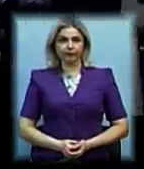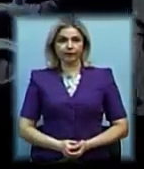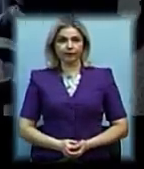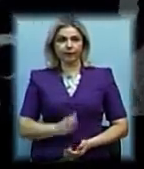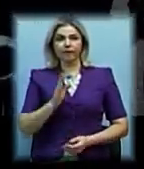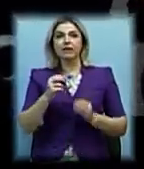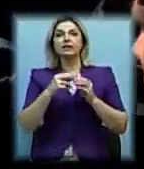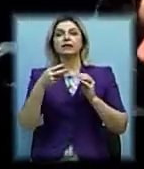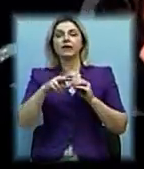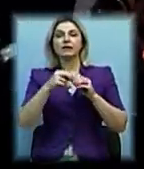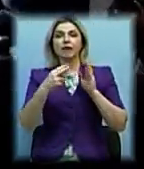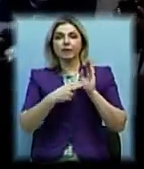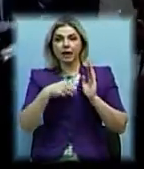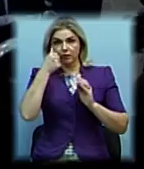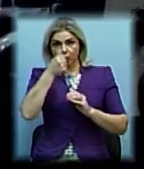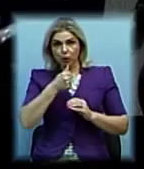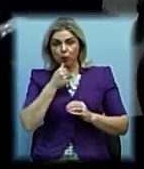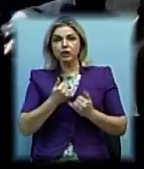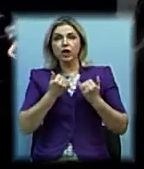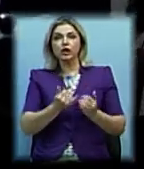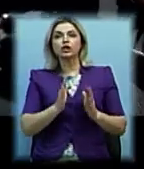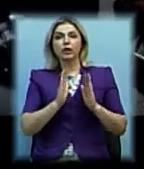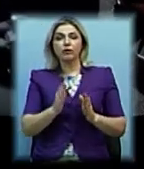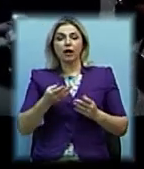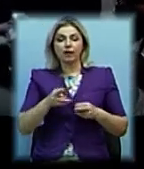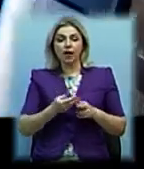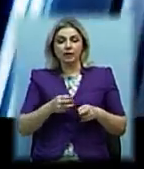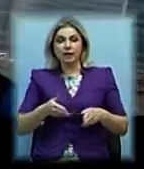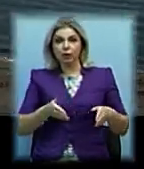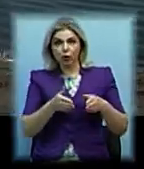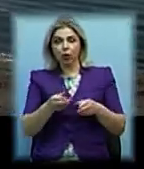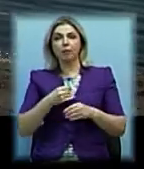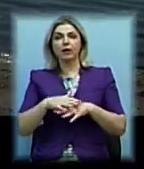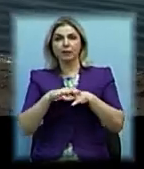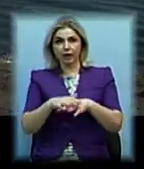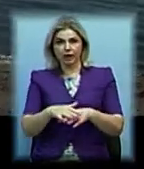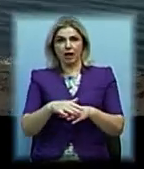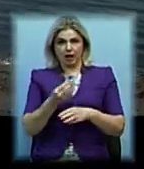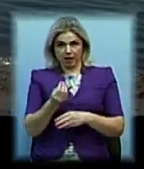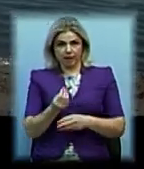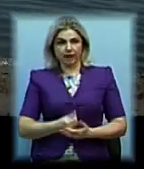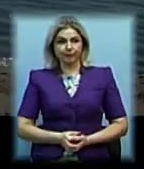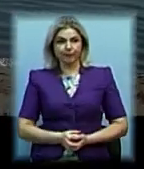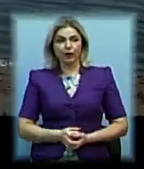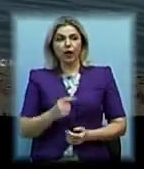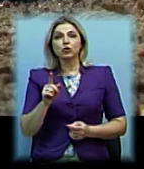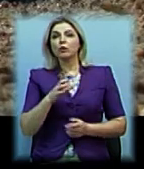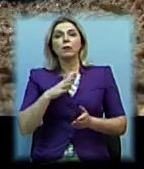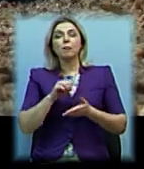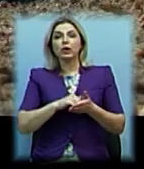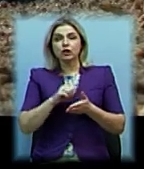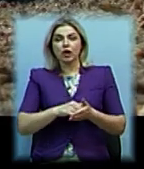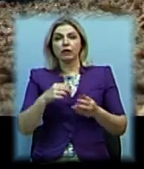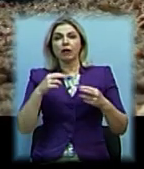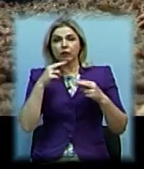17-му році, лише для цієї дороги надійшло 204 мільйони. Через що стався мориби в береговій зоні Південного Бугу